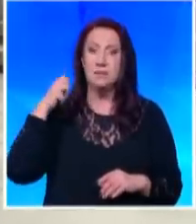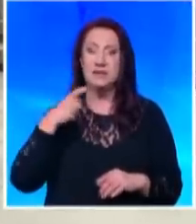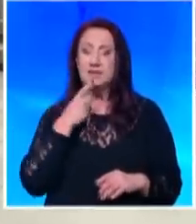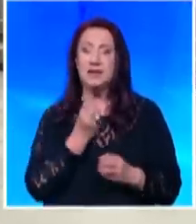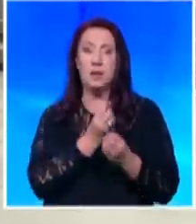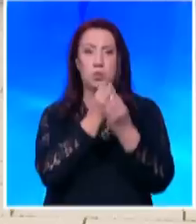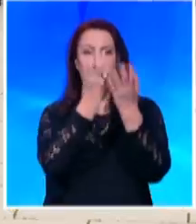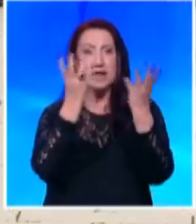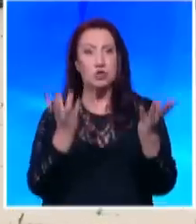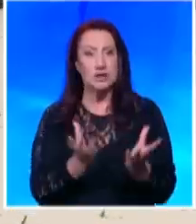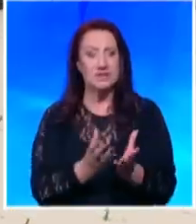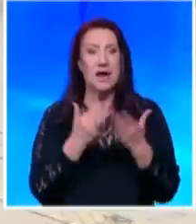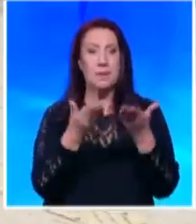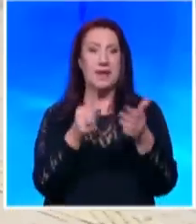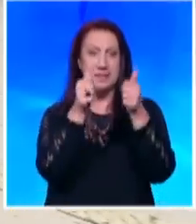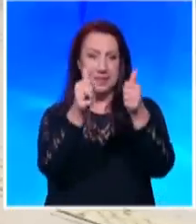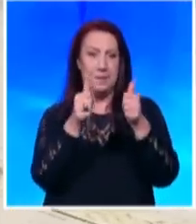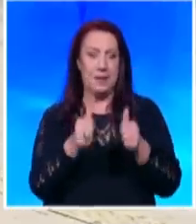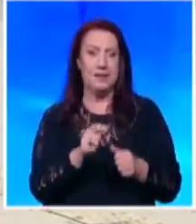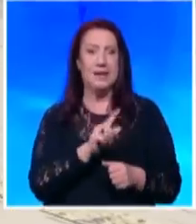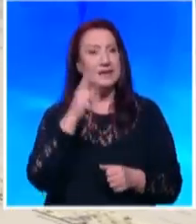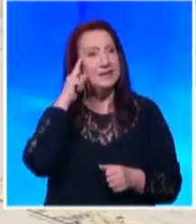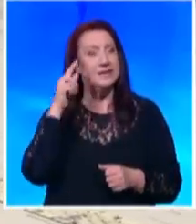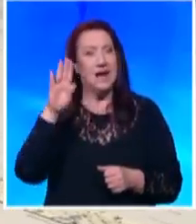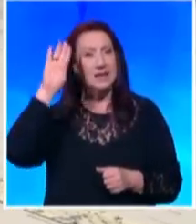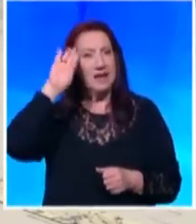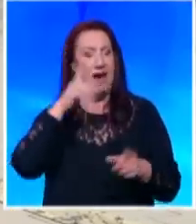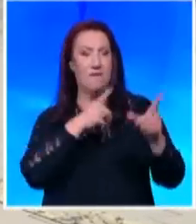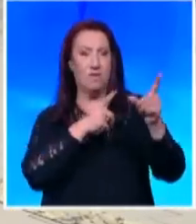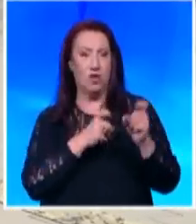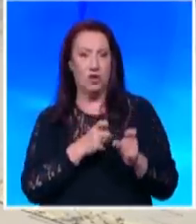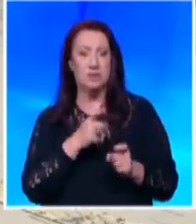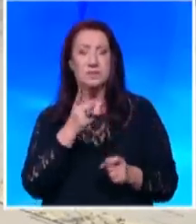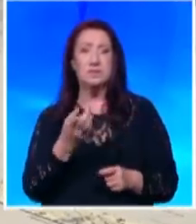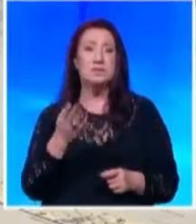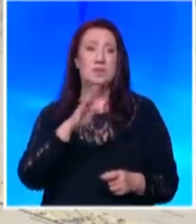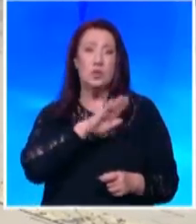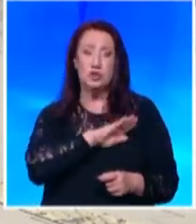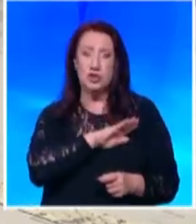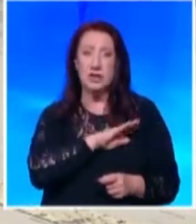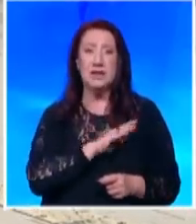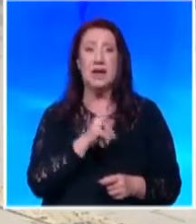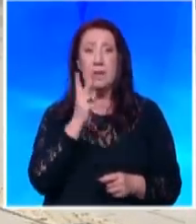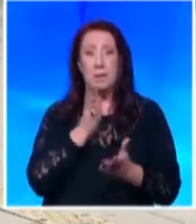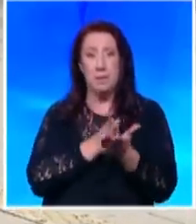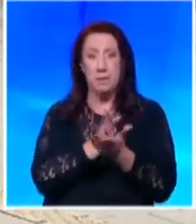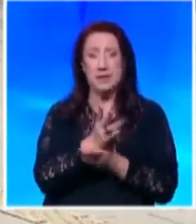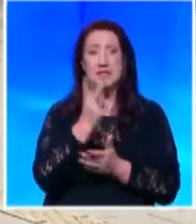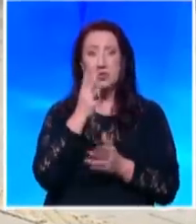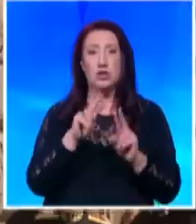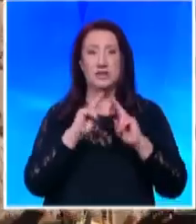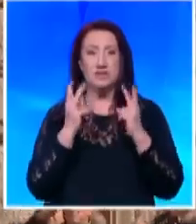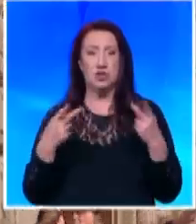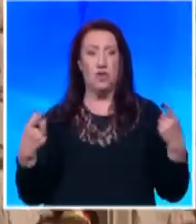войн. В хода на Втората световна война са загубени животите на над 50 милиона души. По-късно пред